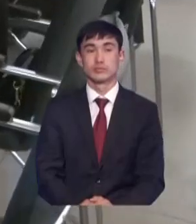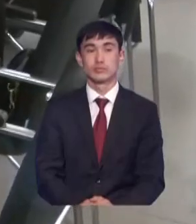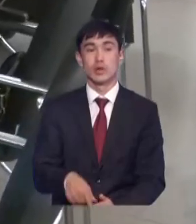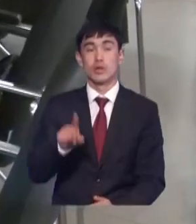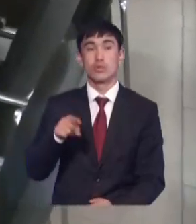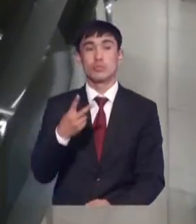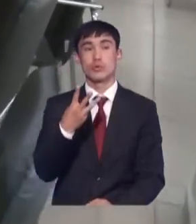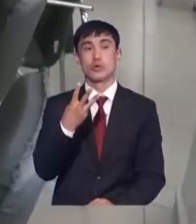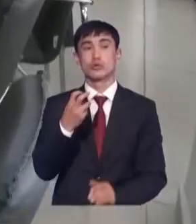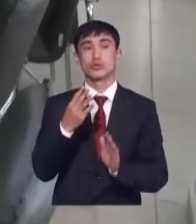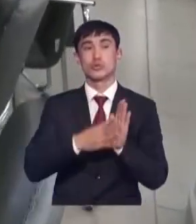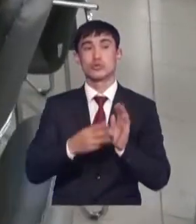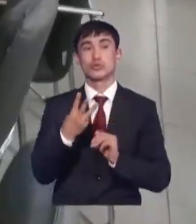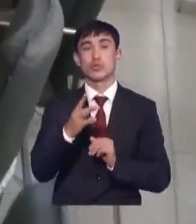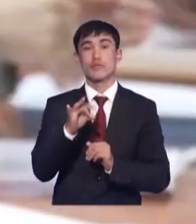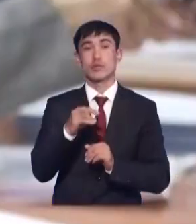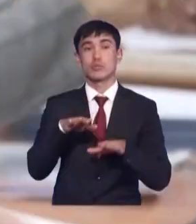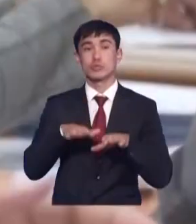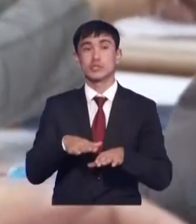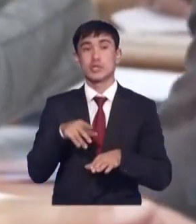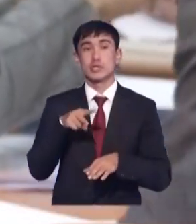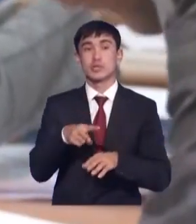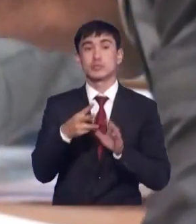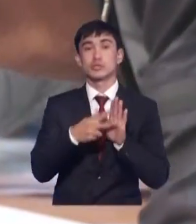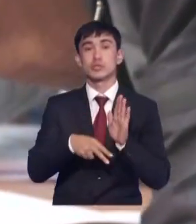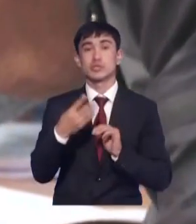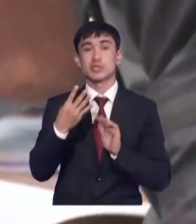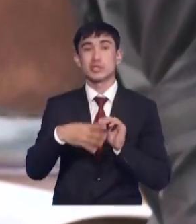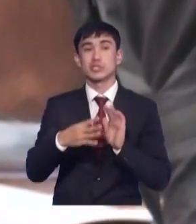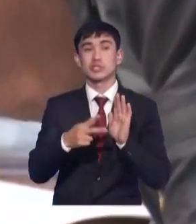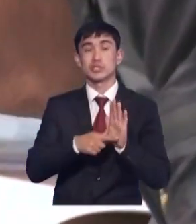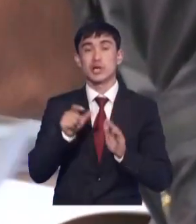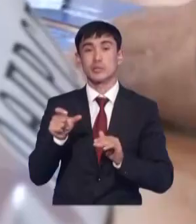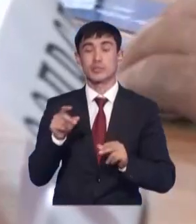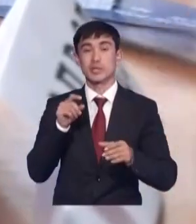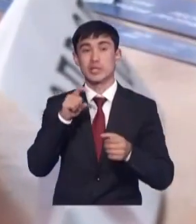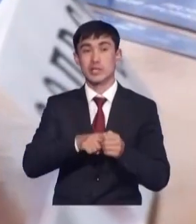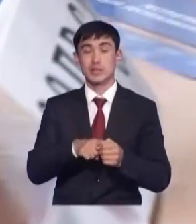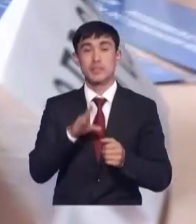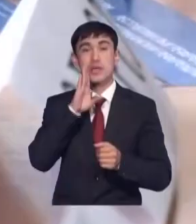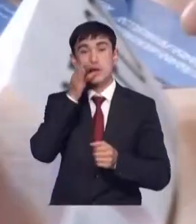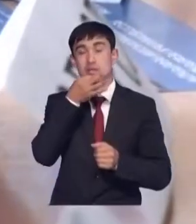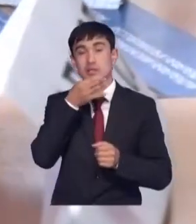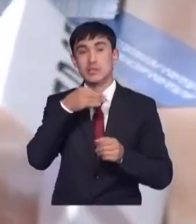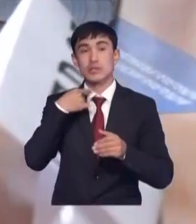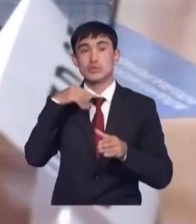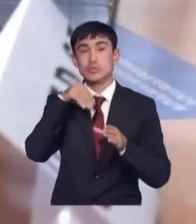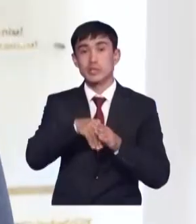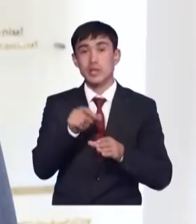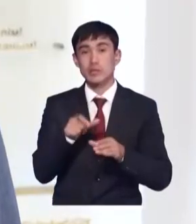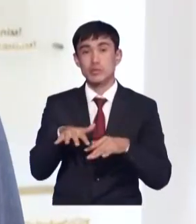Нөмірі 393-ші референдум учаскесіне 2847 адам тіркелген. Таңертеңнен дауыс беріп жатқан адамдардың қарасы